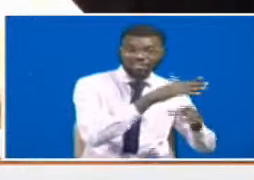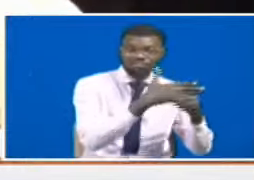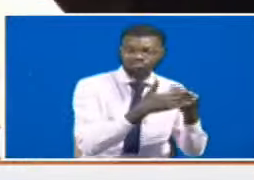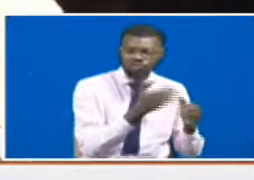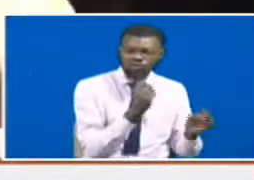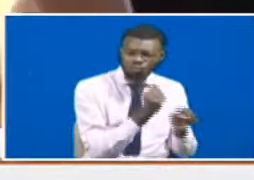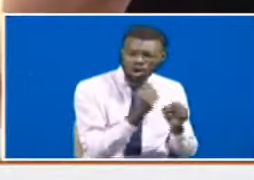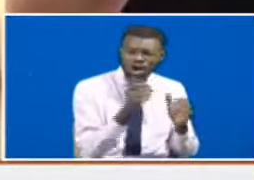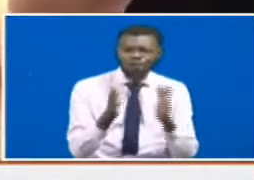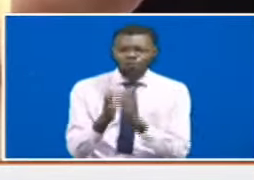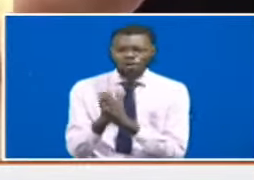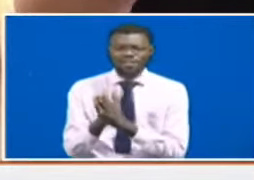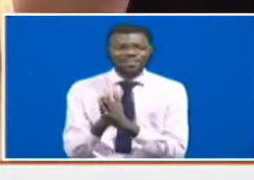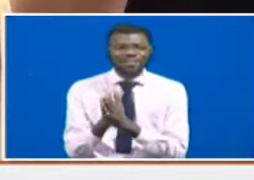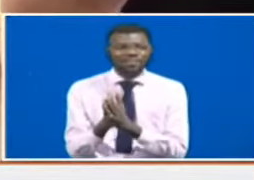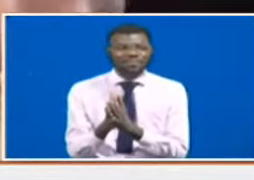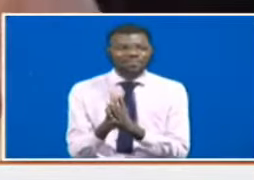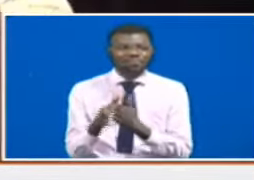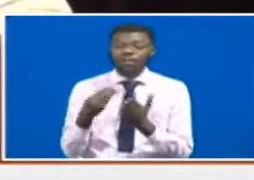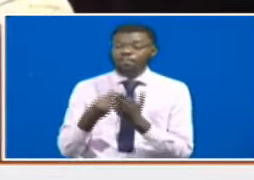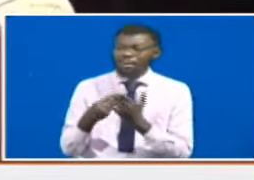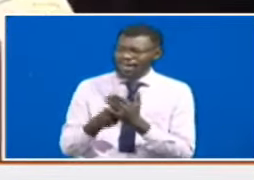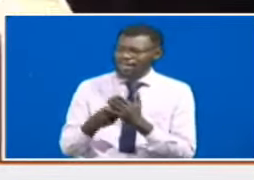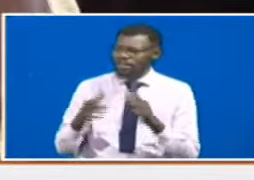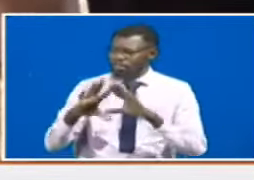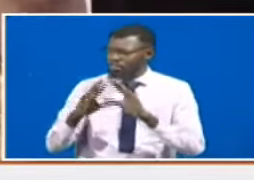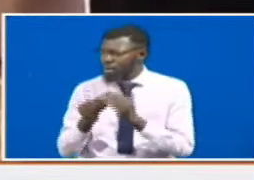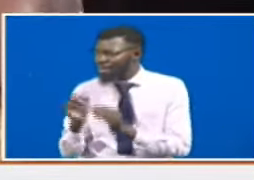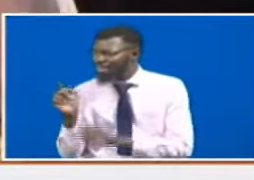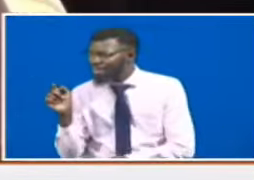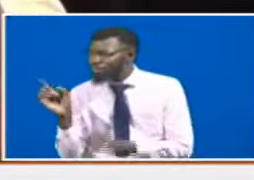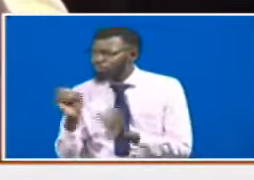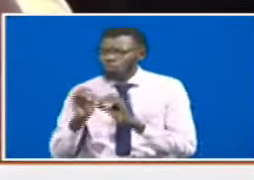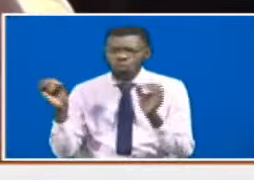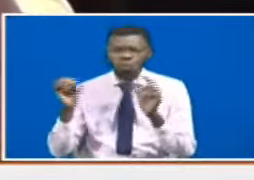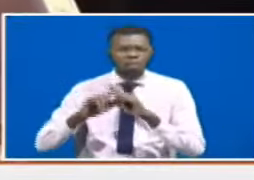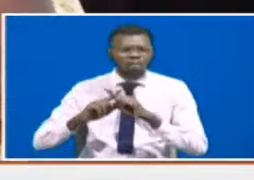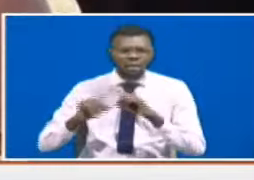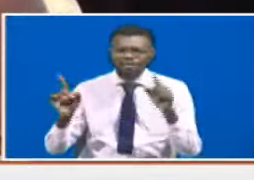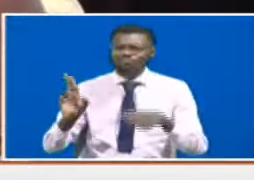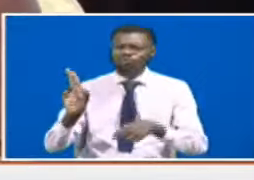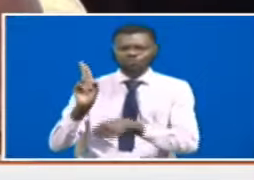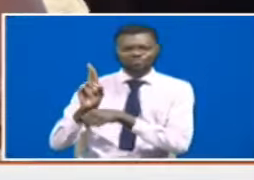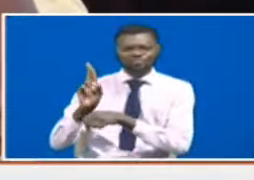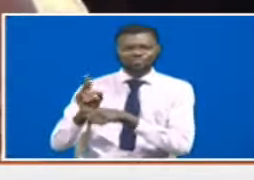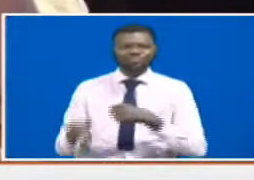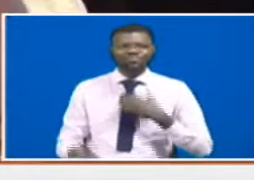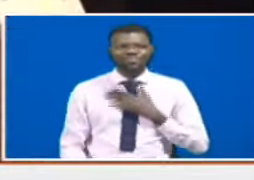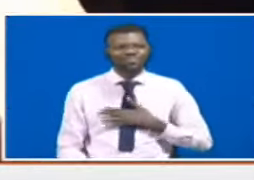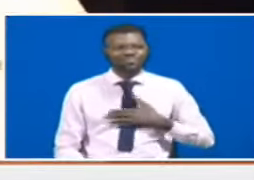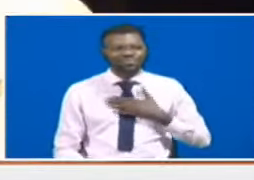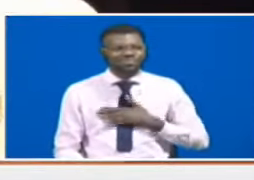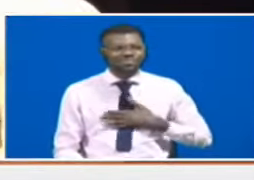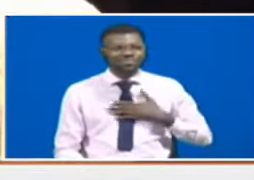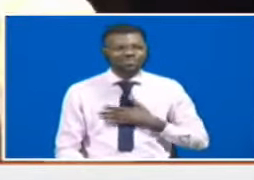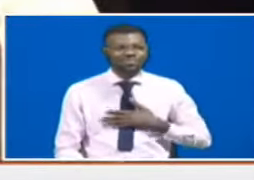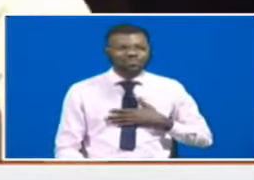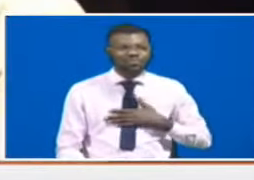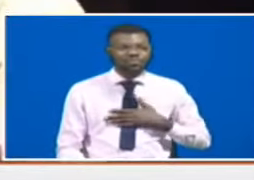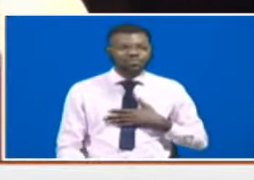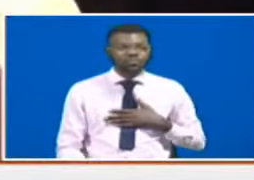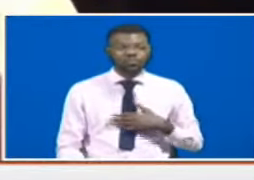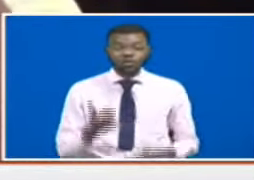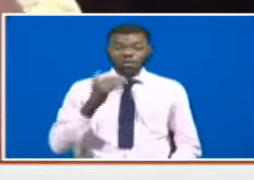sana. Hata kama pesa haiko kwa bajeti, nyinyi tumieni. Kwa sababu katika sheria ya Kenya